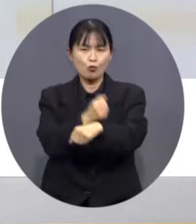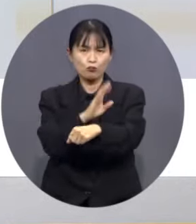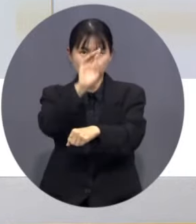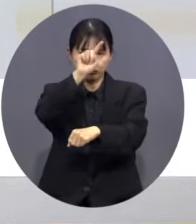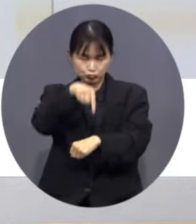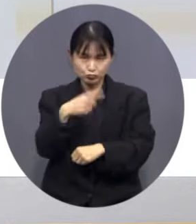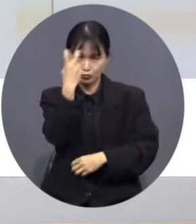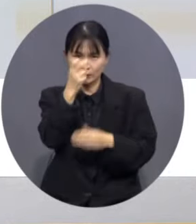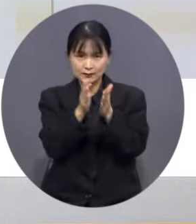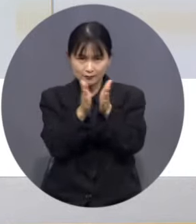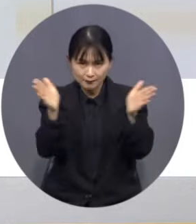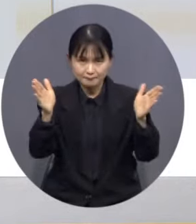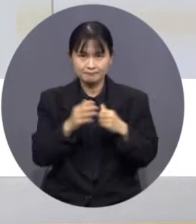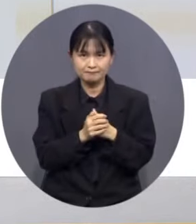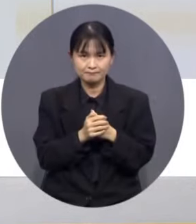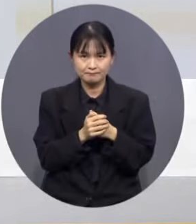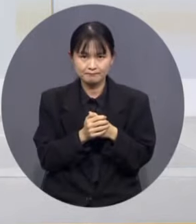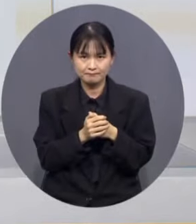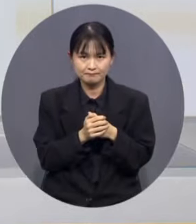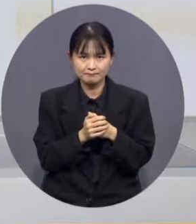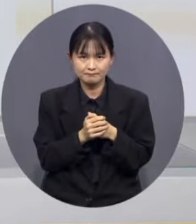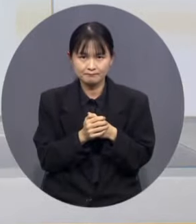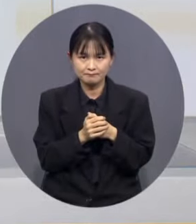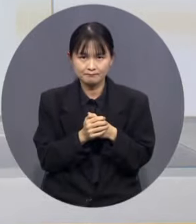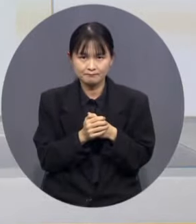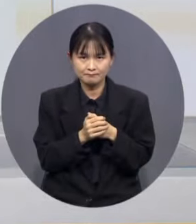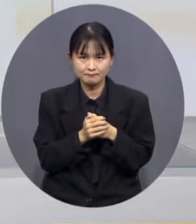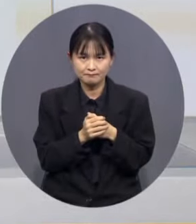들어갔습니다. 박주현 기자가 단독 취재했습니다.